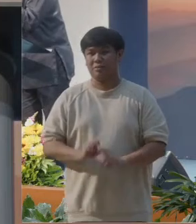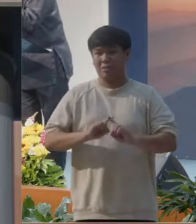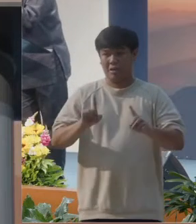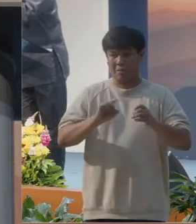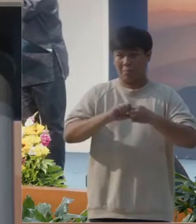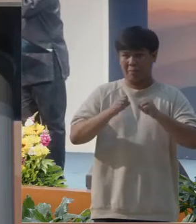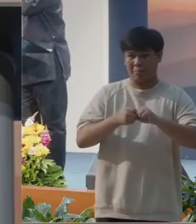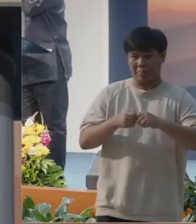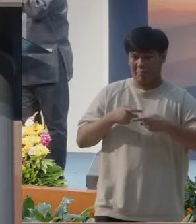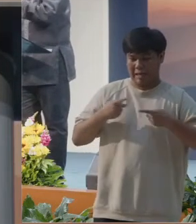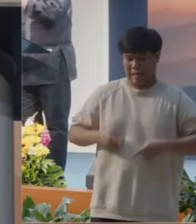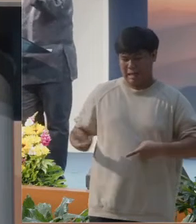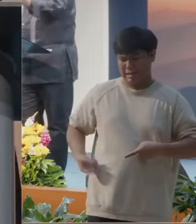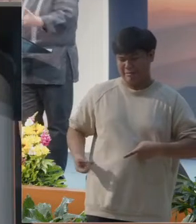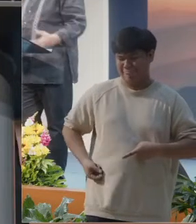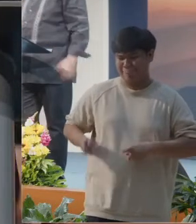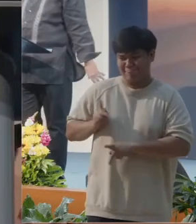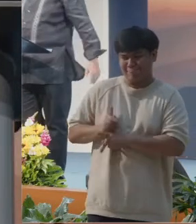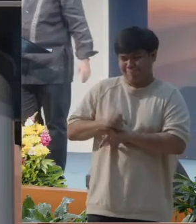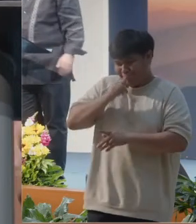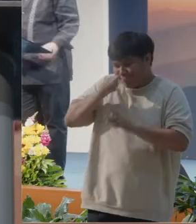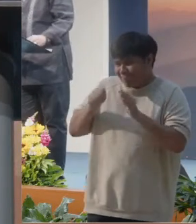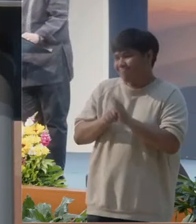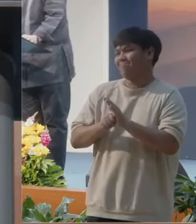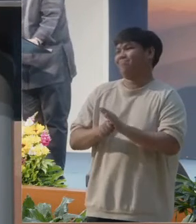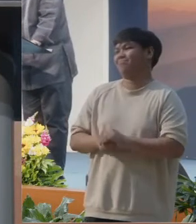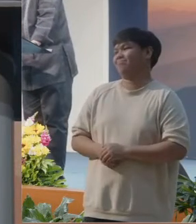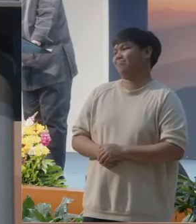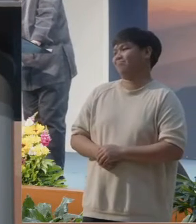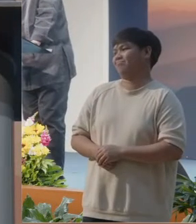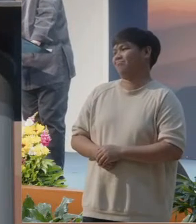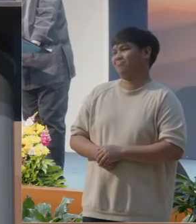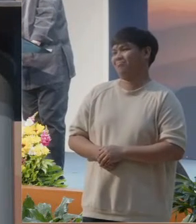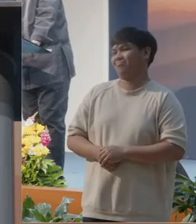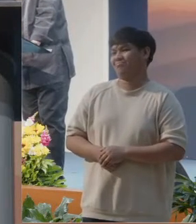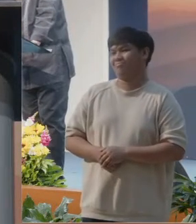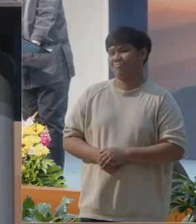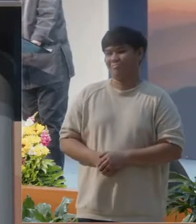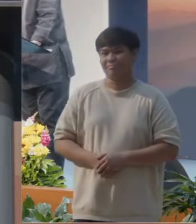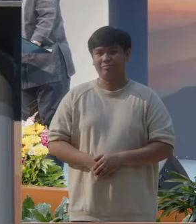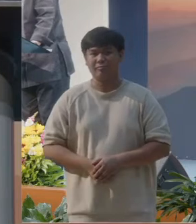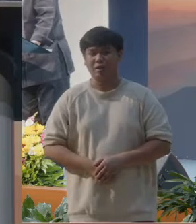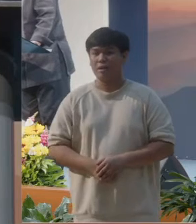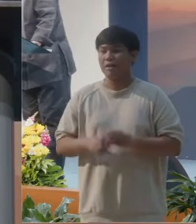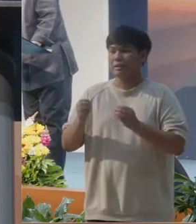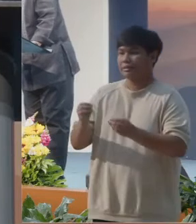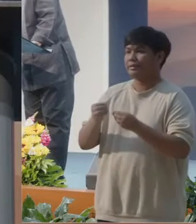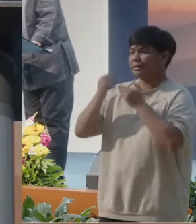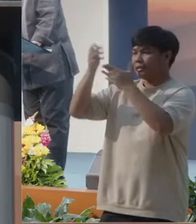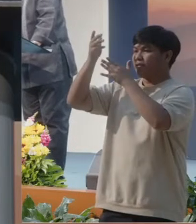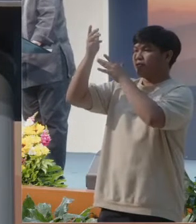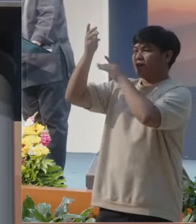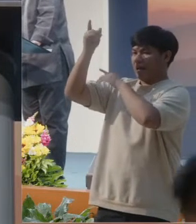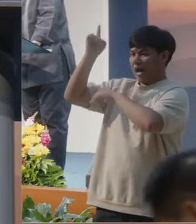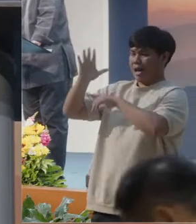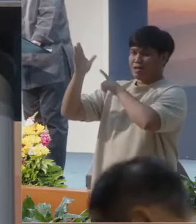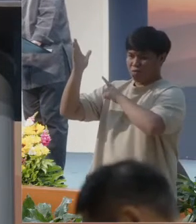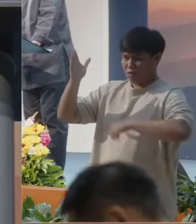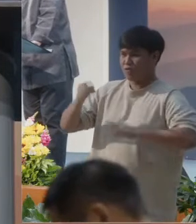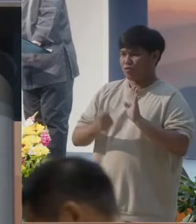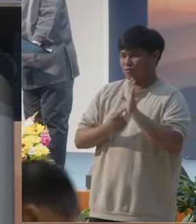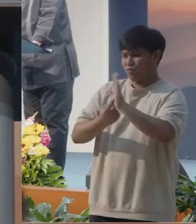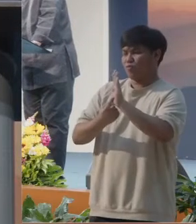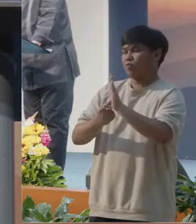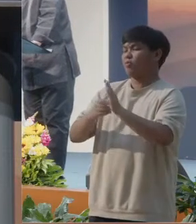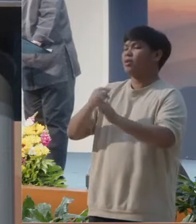ang konteksto noon. Ang kausap po niya ay ang mga corrupt na mga pare. So give me glory by admitting your